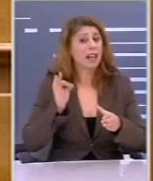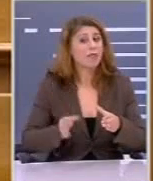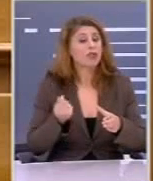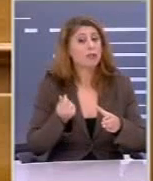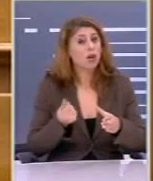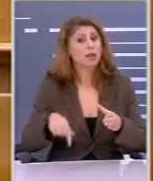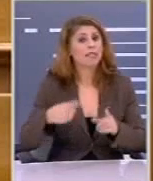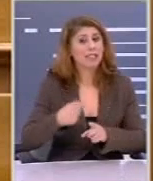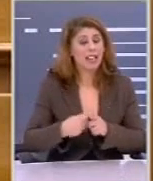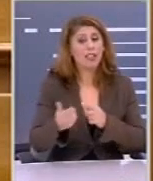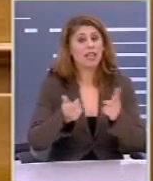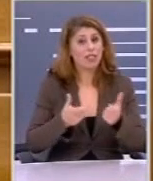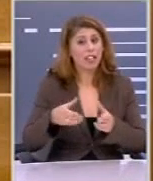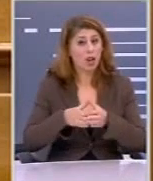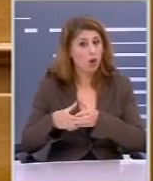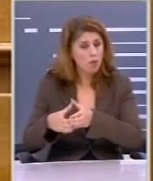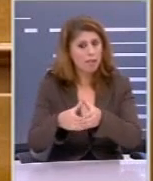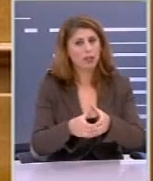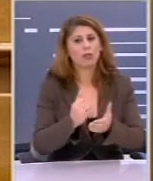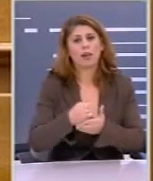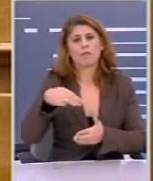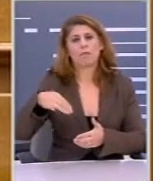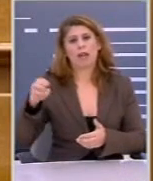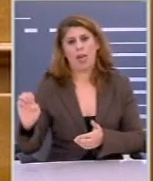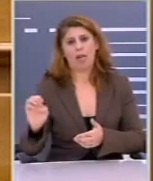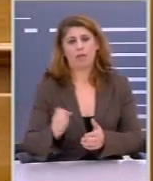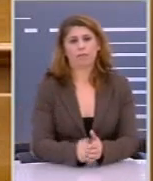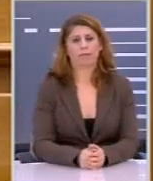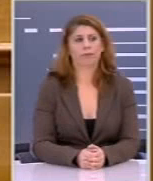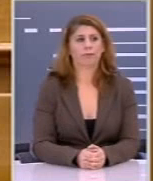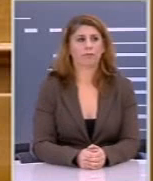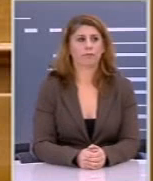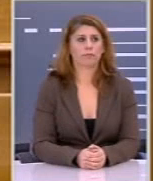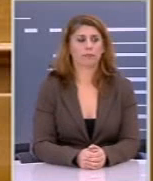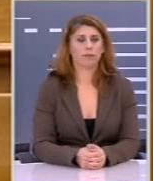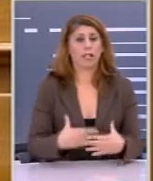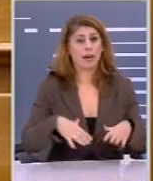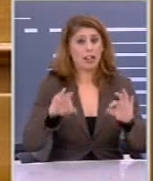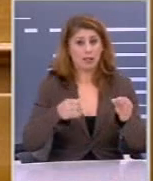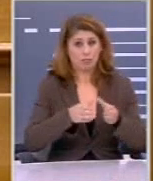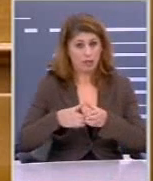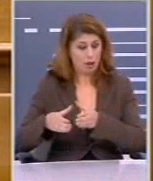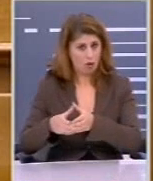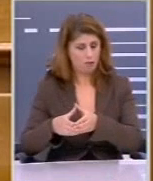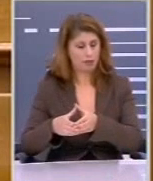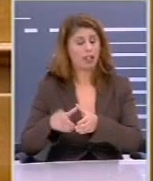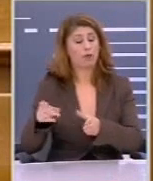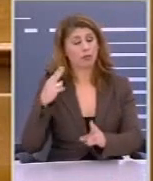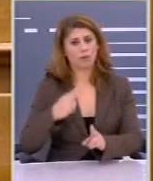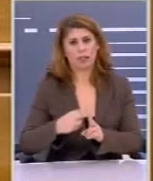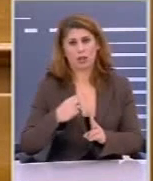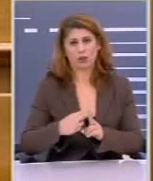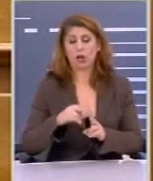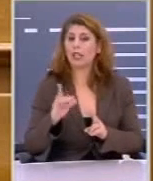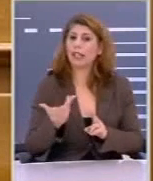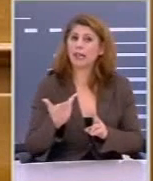χρήμα στην Ελλάδα, τα δάνεια κομμάτων και μέσων μαζικής ενημερώσεως. Να ξεκινήσω με τα κόμματα. Για μένα είναι το σημαντικότερο, διότι